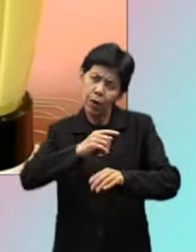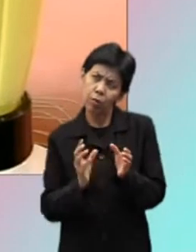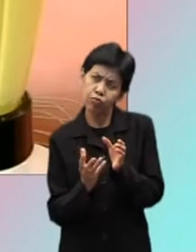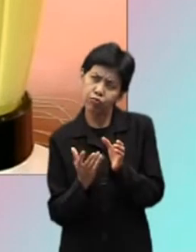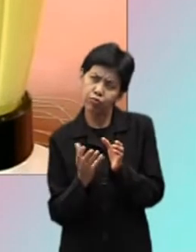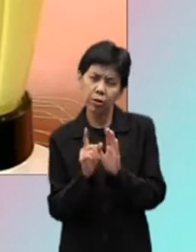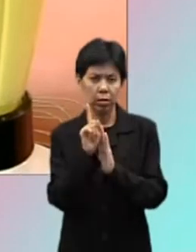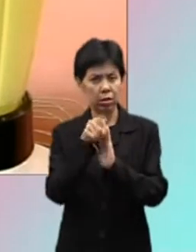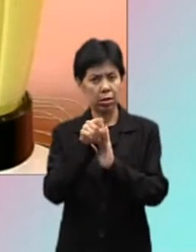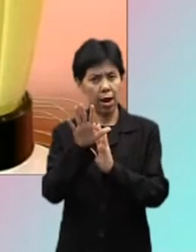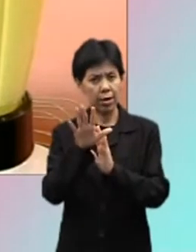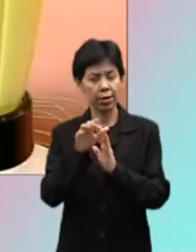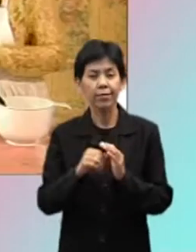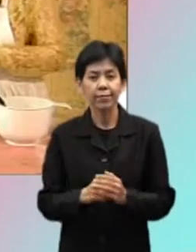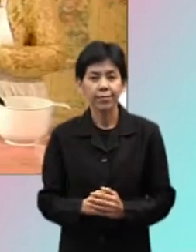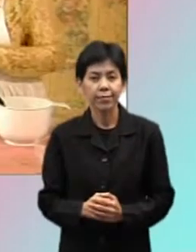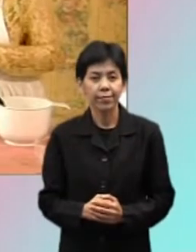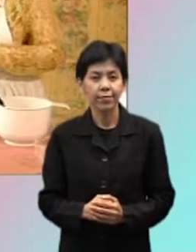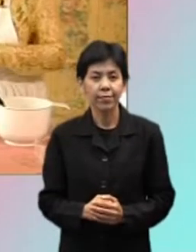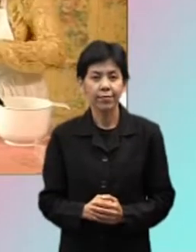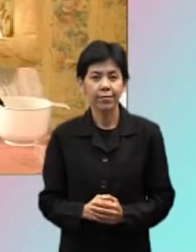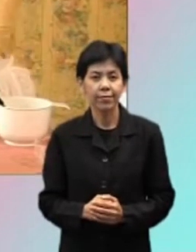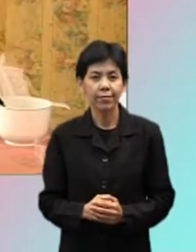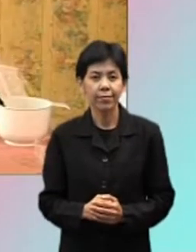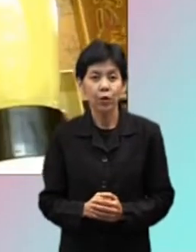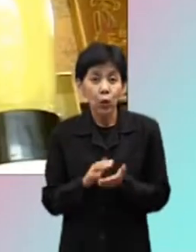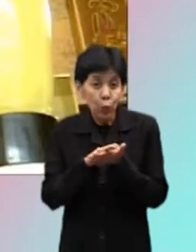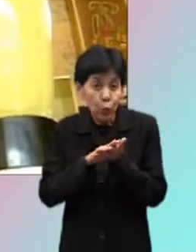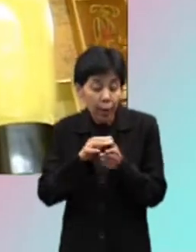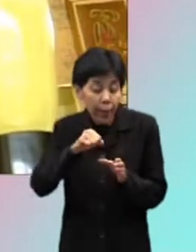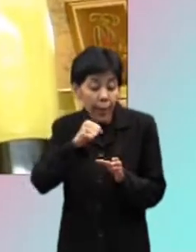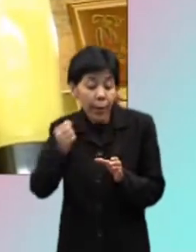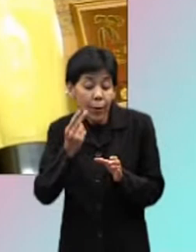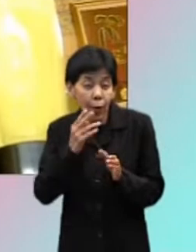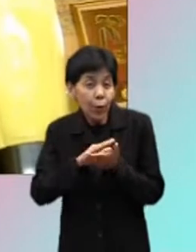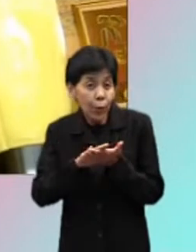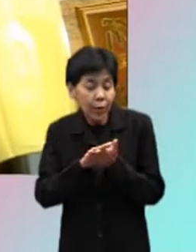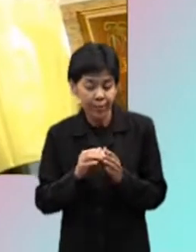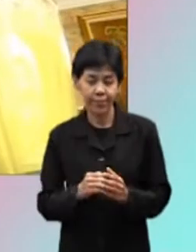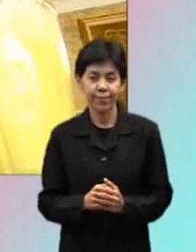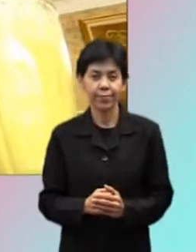5นาทีค่ะขออนุญาตเปิดตรงนี้นิดนึงนะคะ